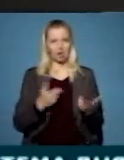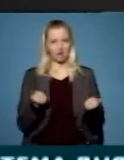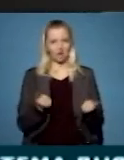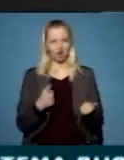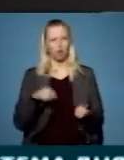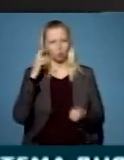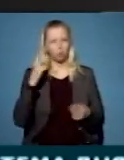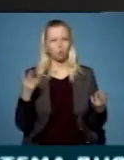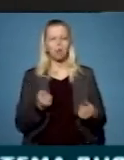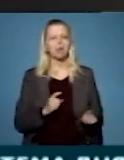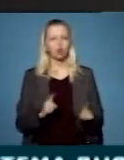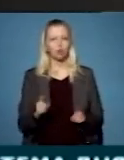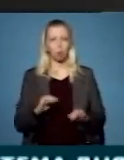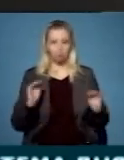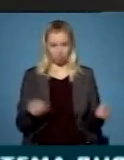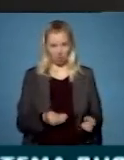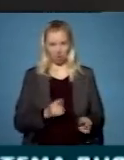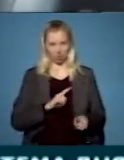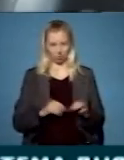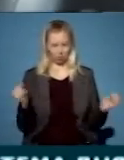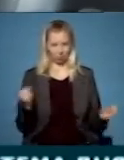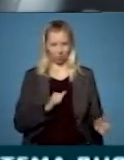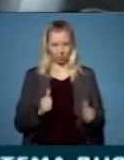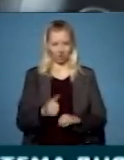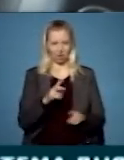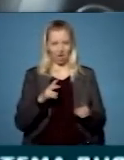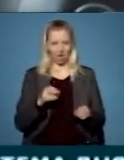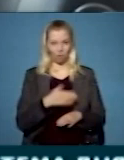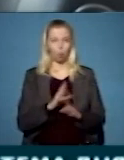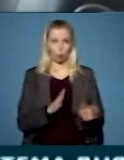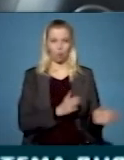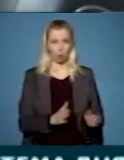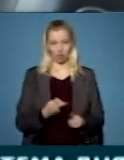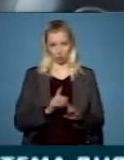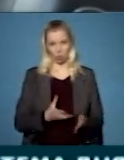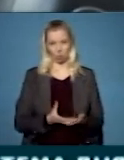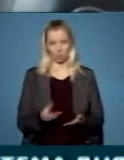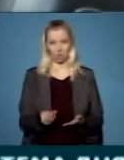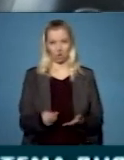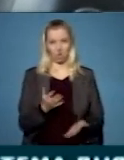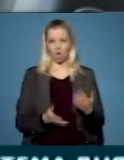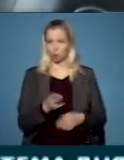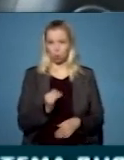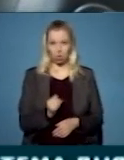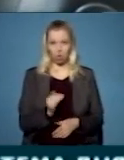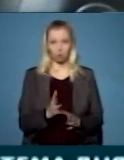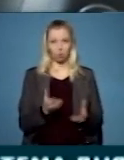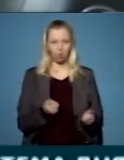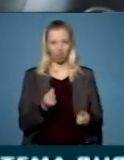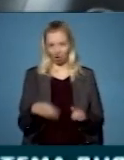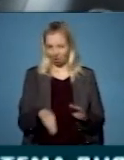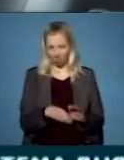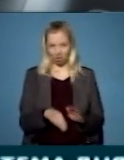що потрібно, що менше. Що менше ганяли по вулицях. Якщо буде порядок, то буду платити. А якщо ні, якщо будуть брати